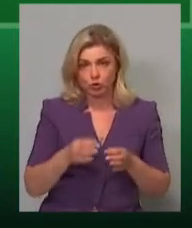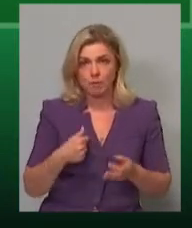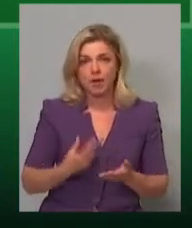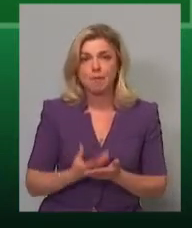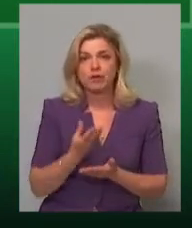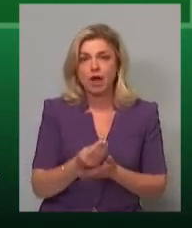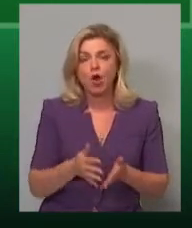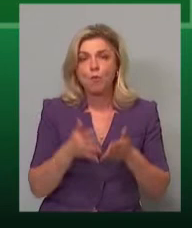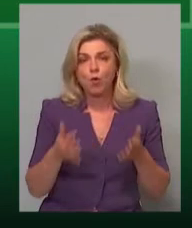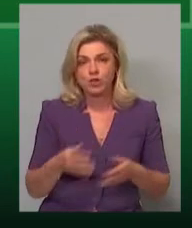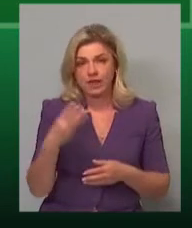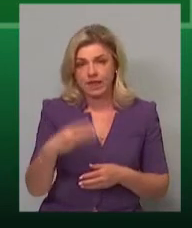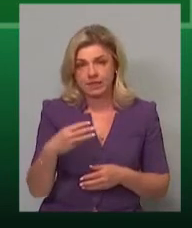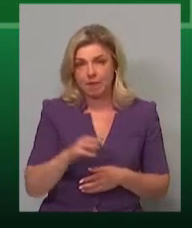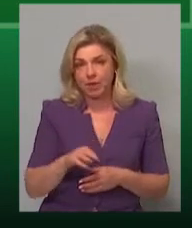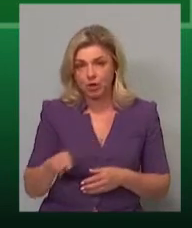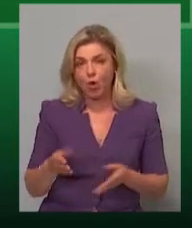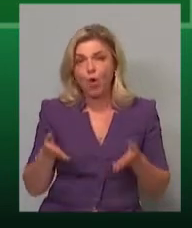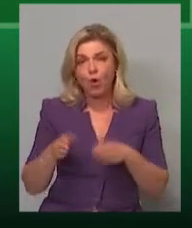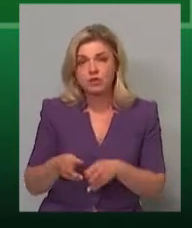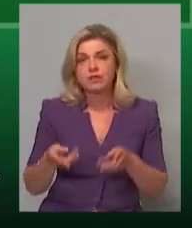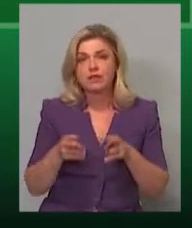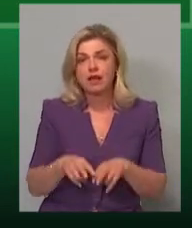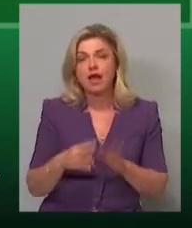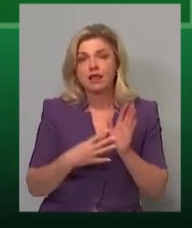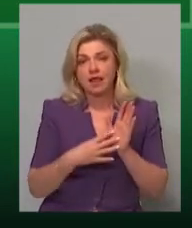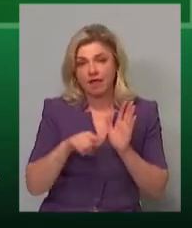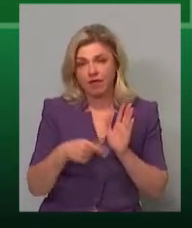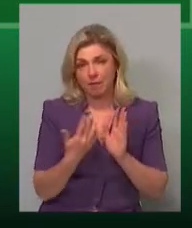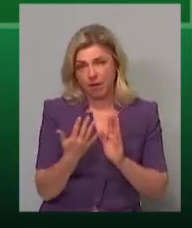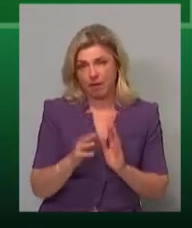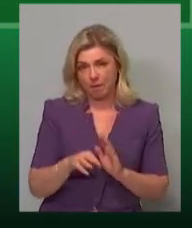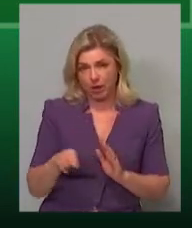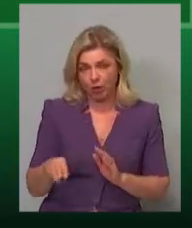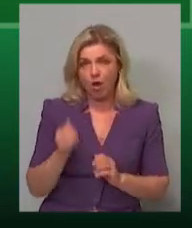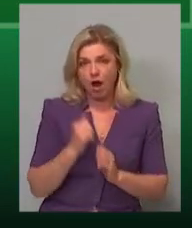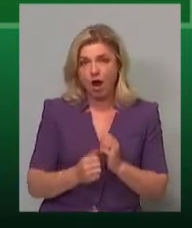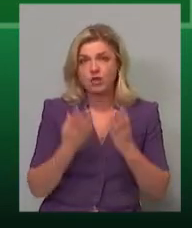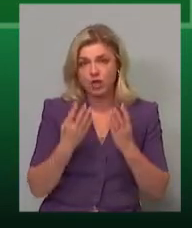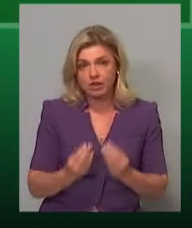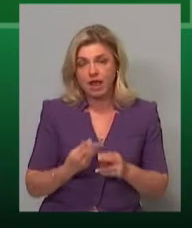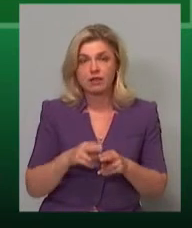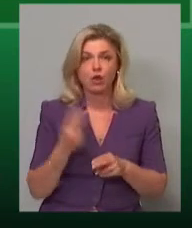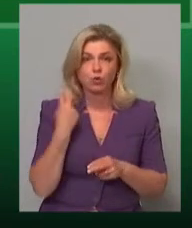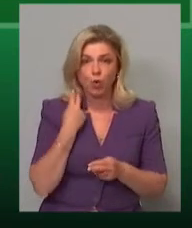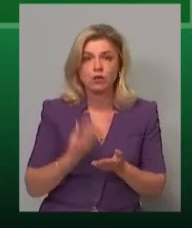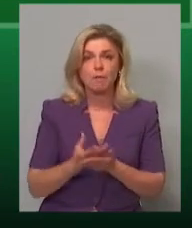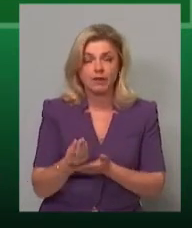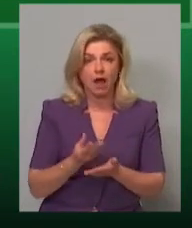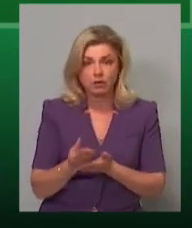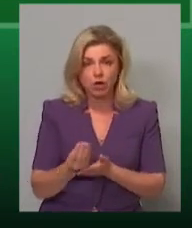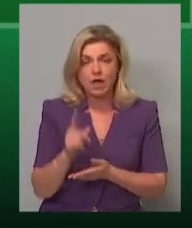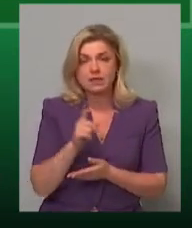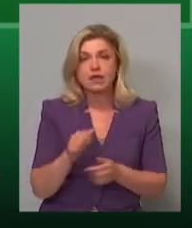більше 30 мільйонів. Залишалось заплатити 9,5 мільйонів. Щодня ми цей борг сплачуємо. Нам, за